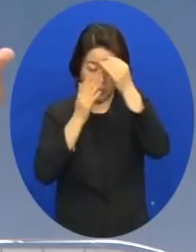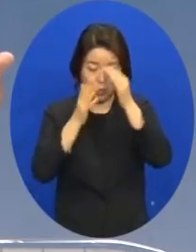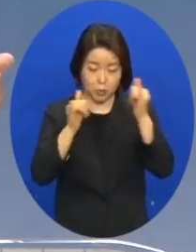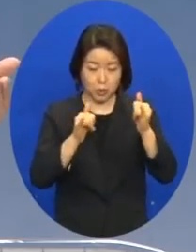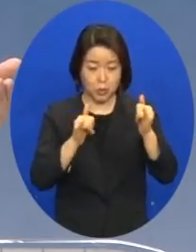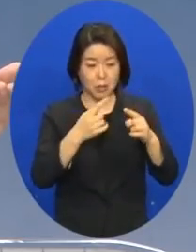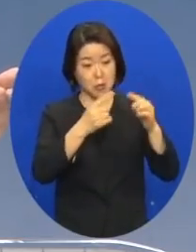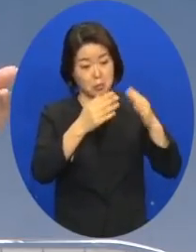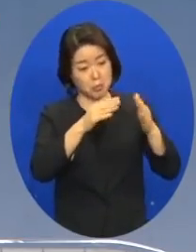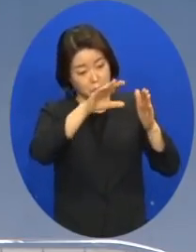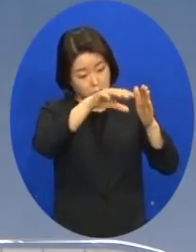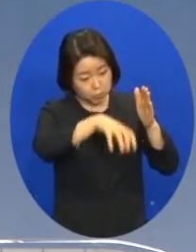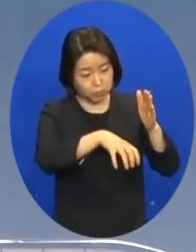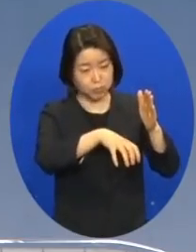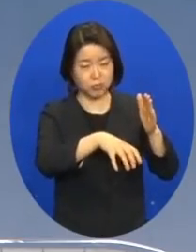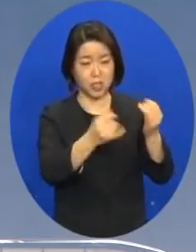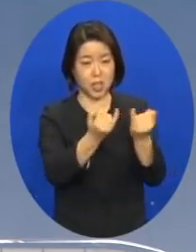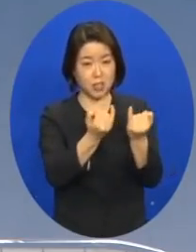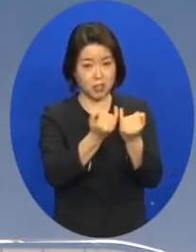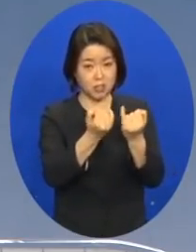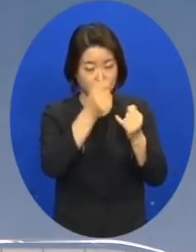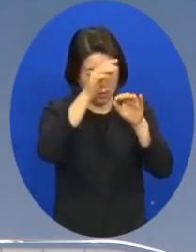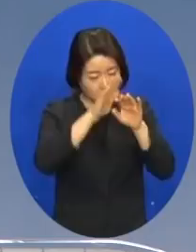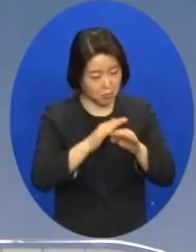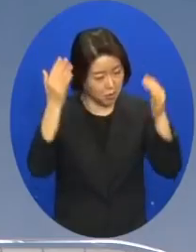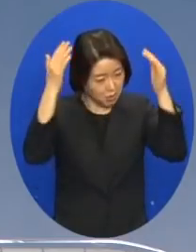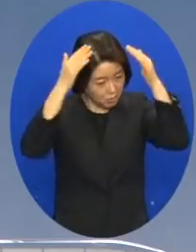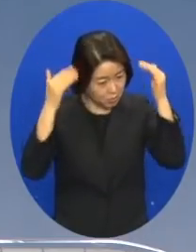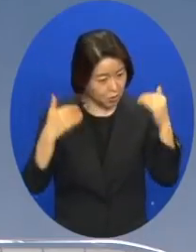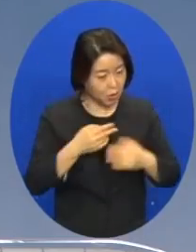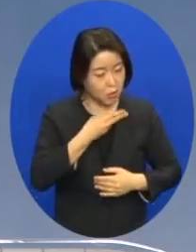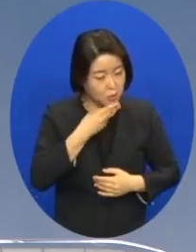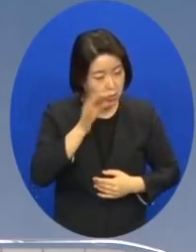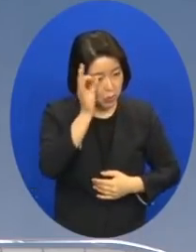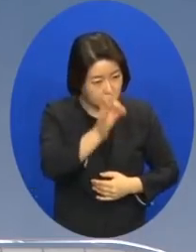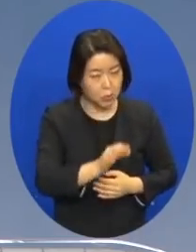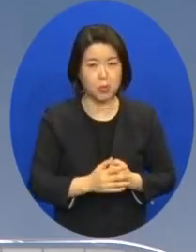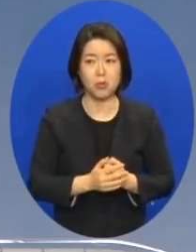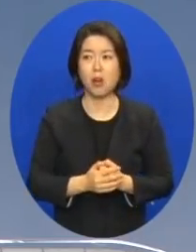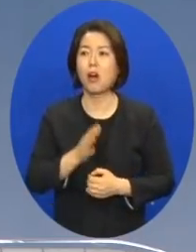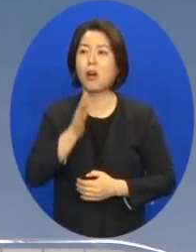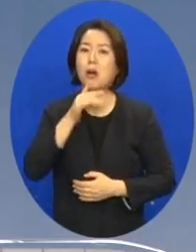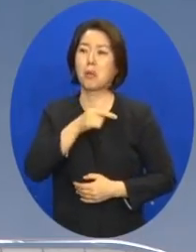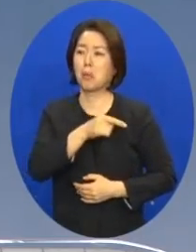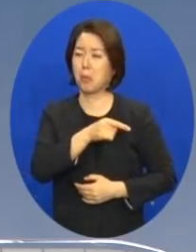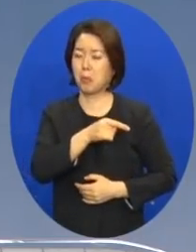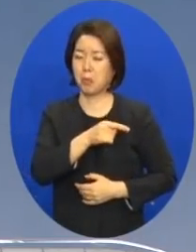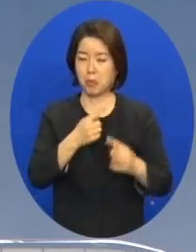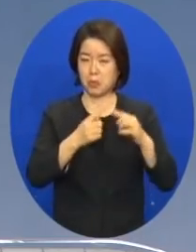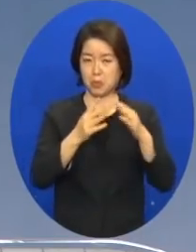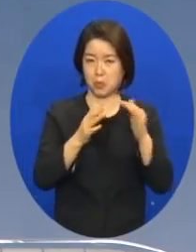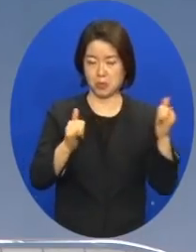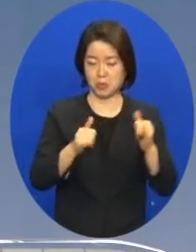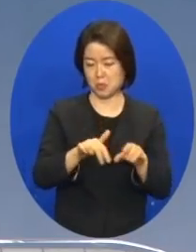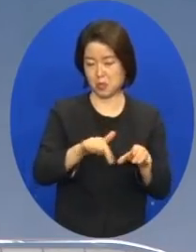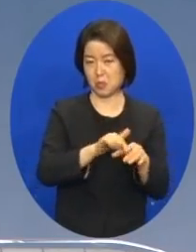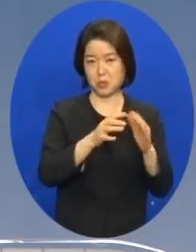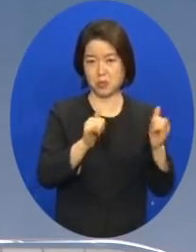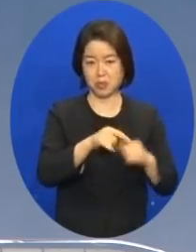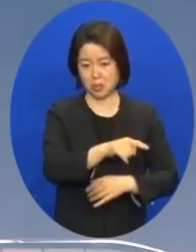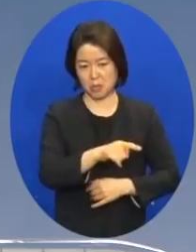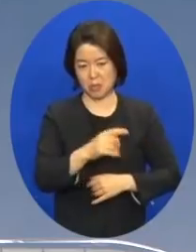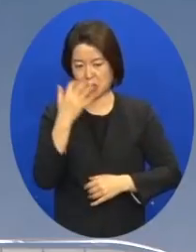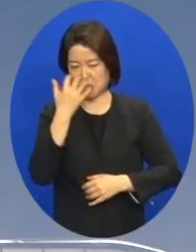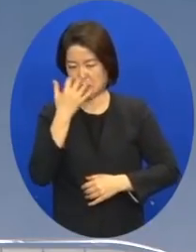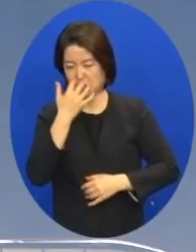교회에서 예배 드릴 때 여자들이 머리에 수건을 쓰지 않는 걸 보고 아우 저 교인들은, 기독교인들은 아주